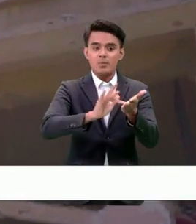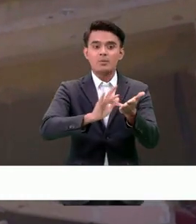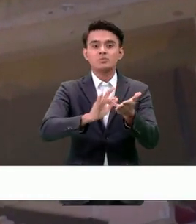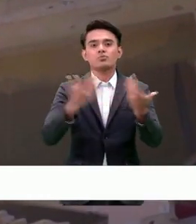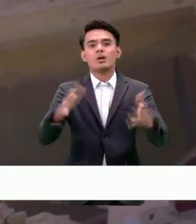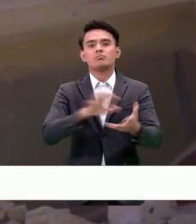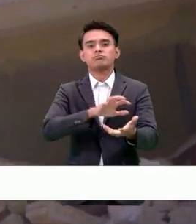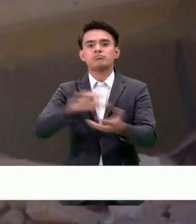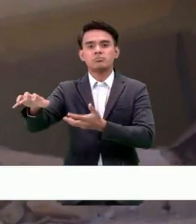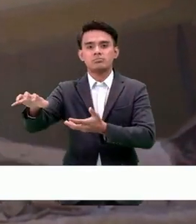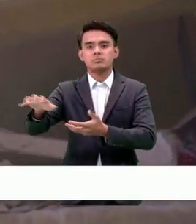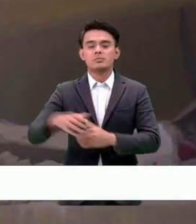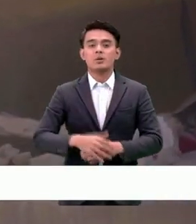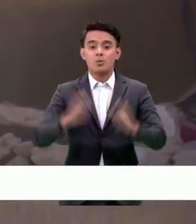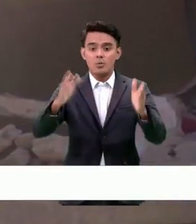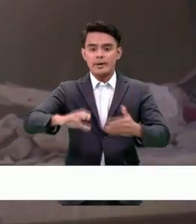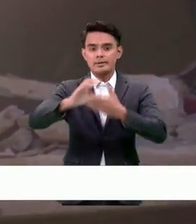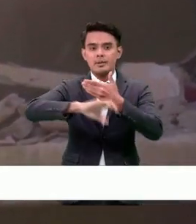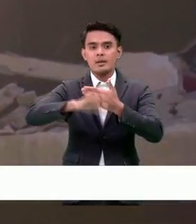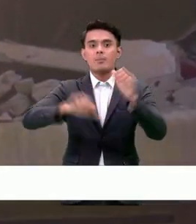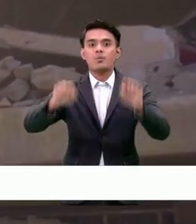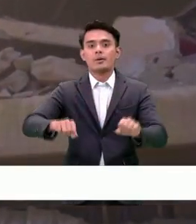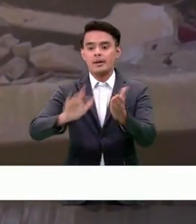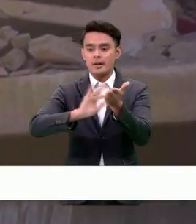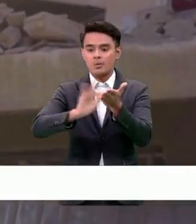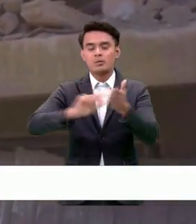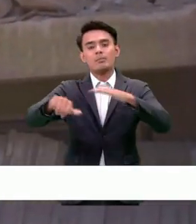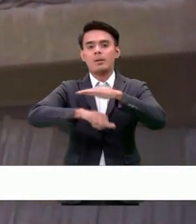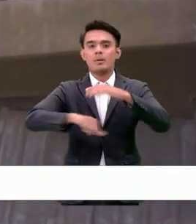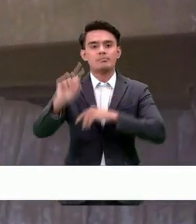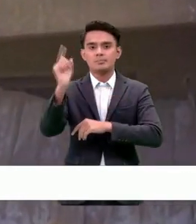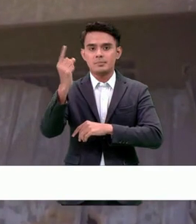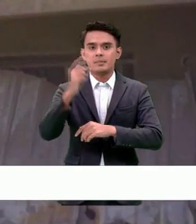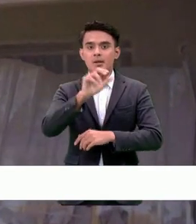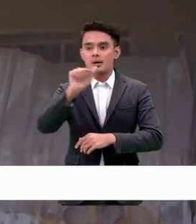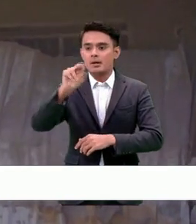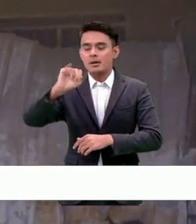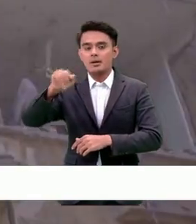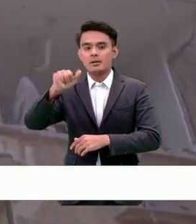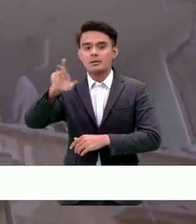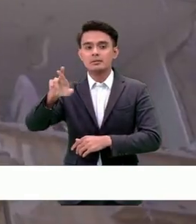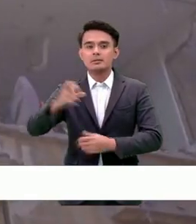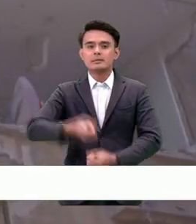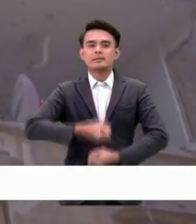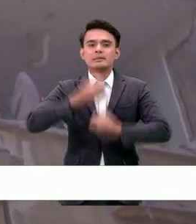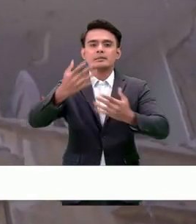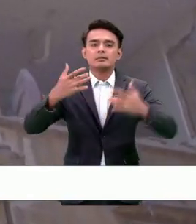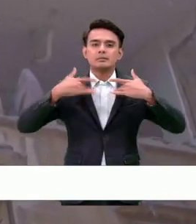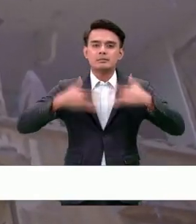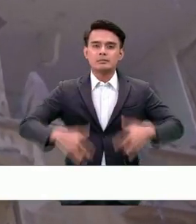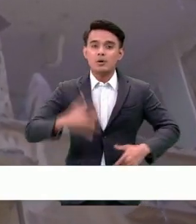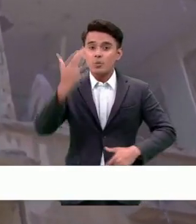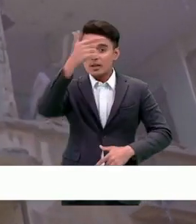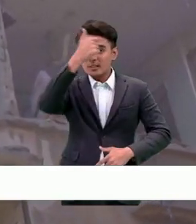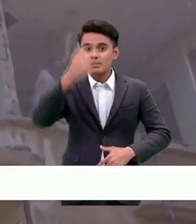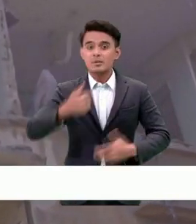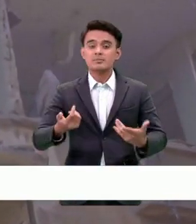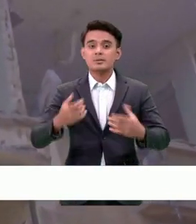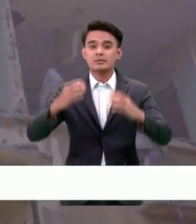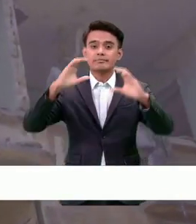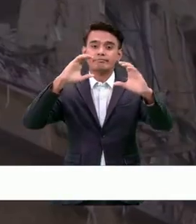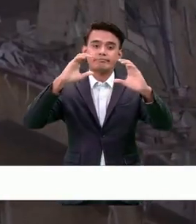musnah individu yang cedera hanya boleh mendapatkan rawatan asas alnajar juga meluahkan kekecewaan akibat kekangan